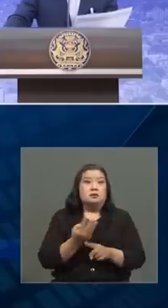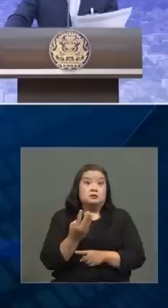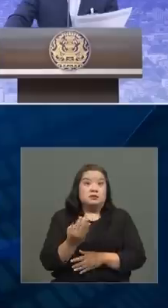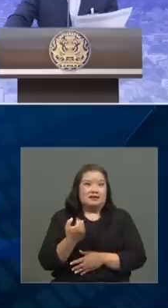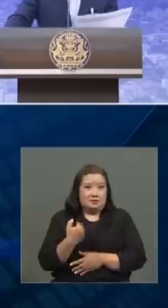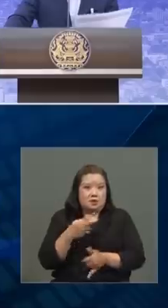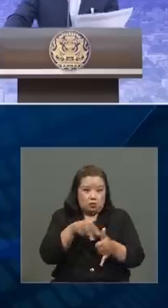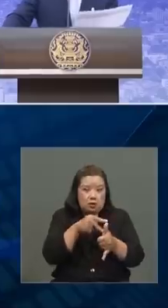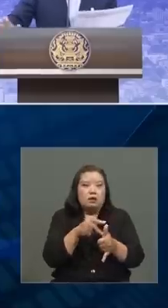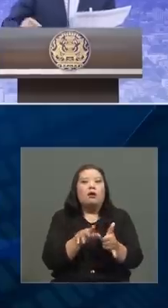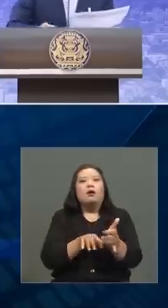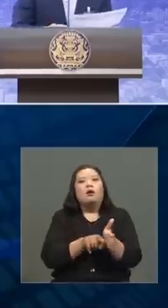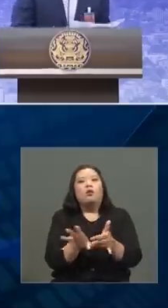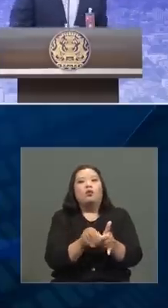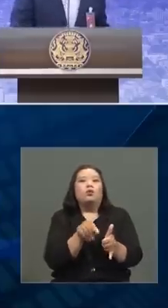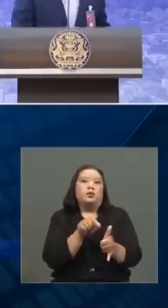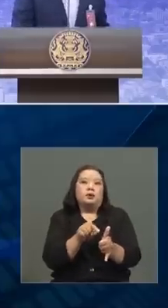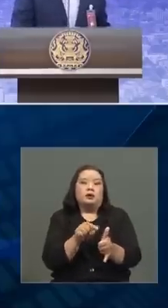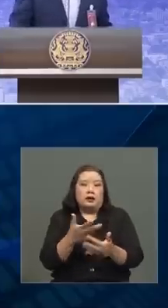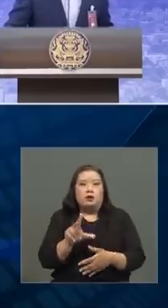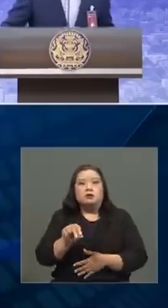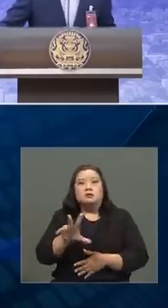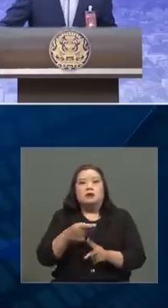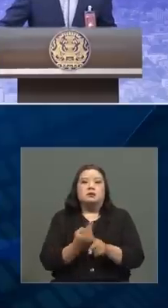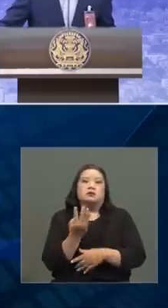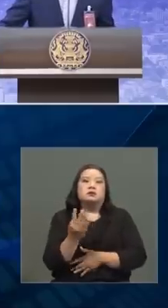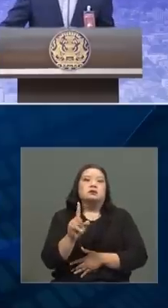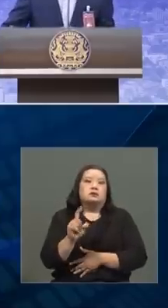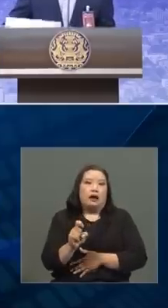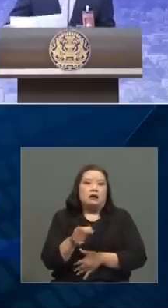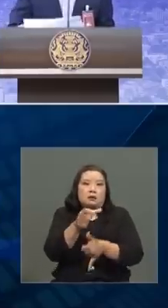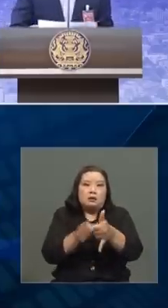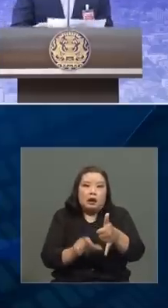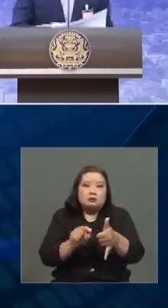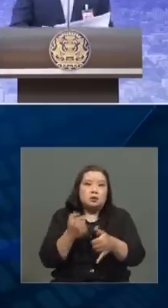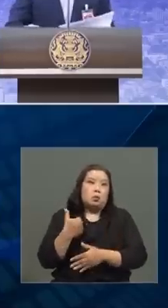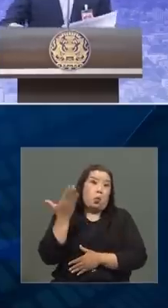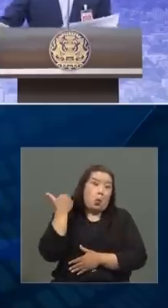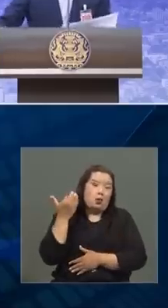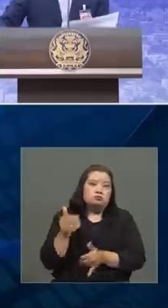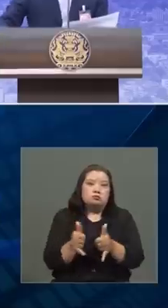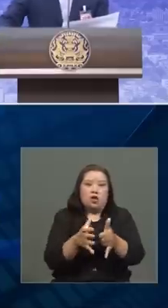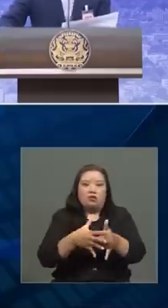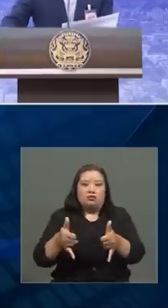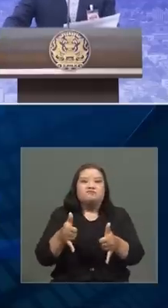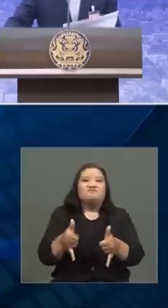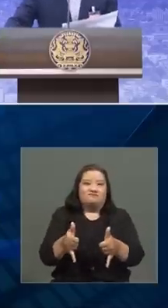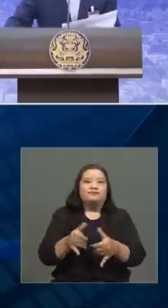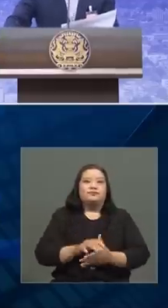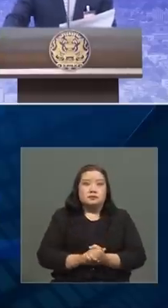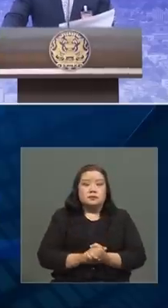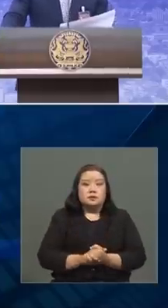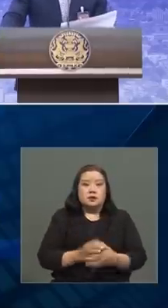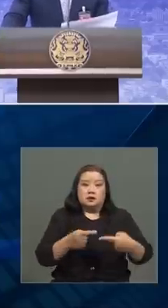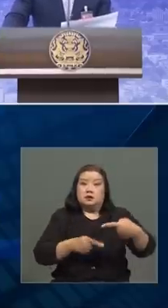22เมษายนเสียชีวิตอันนี้ก็เดินทางไปสัมผัสกับผู้ป่วยยืนยันนะครับอ่ะมีอะไรที่ 5